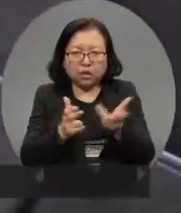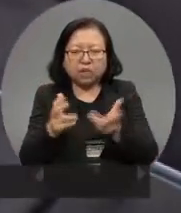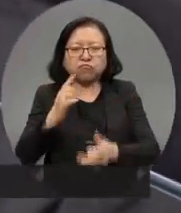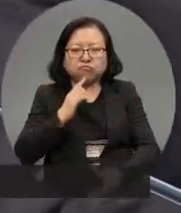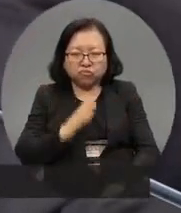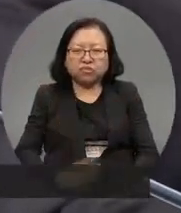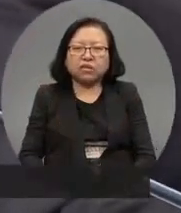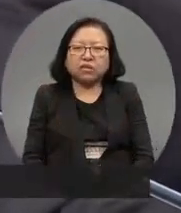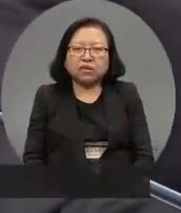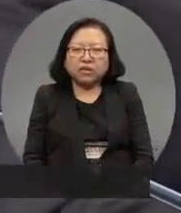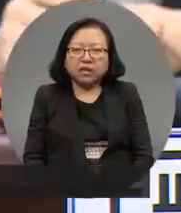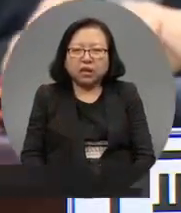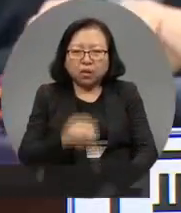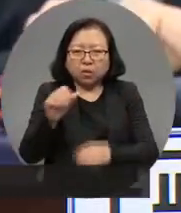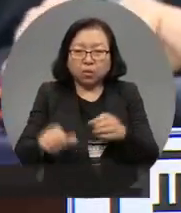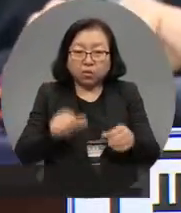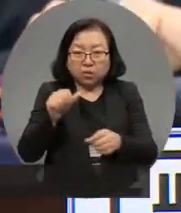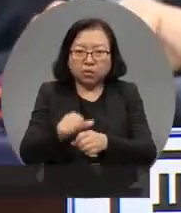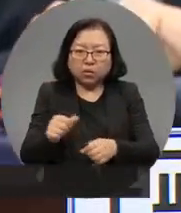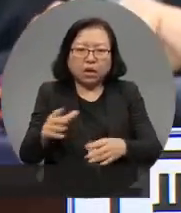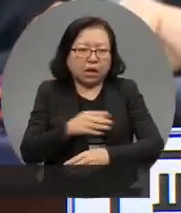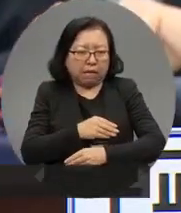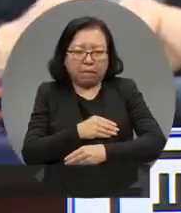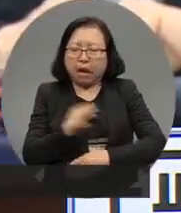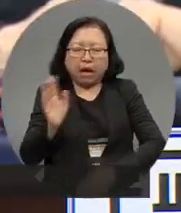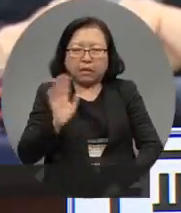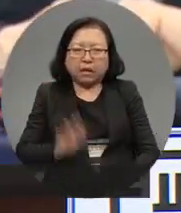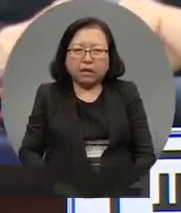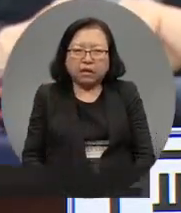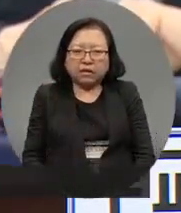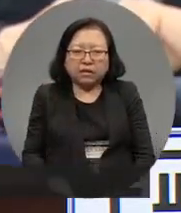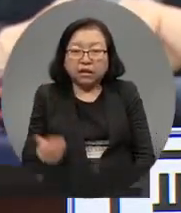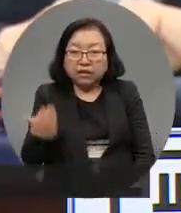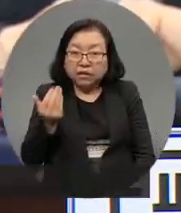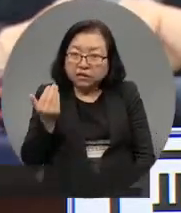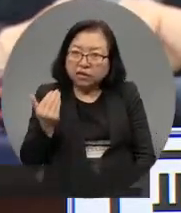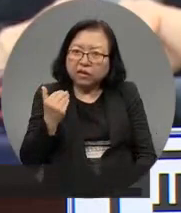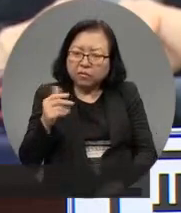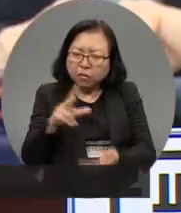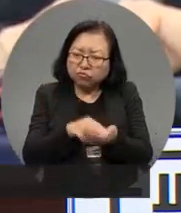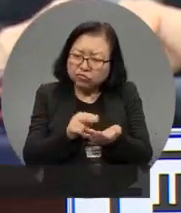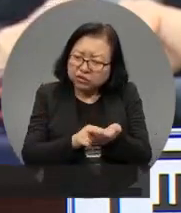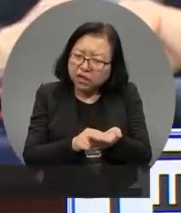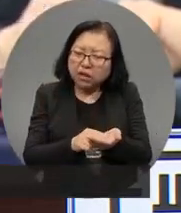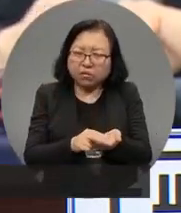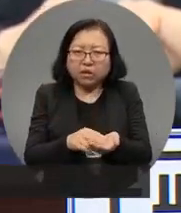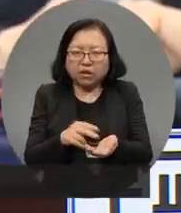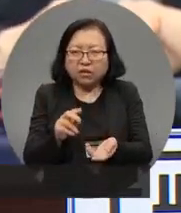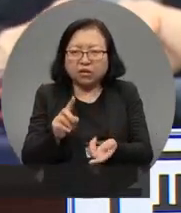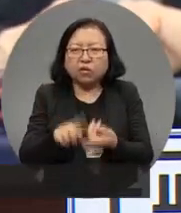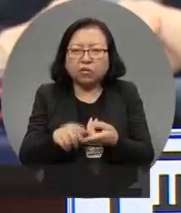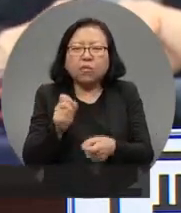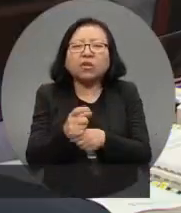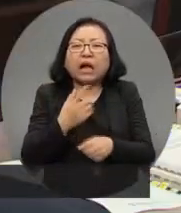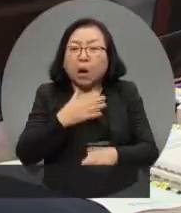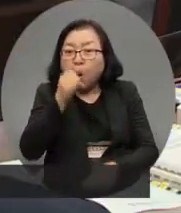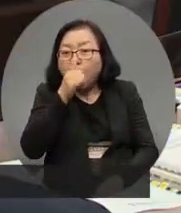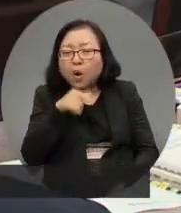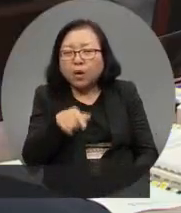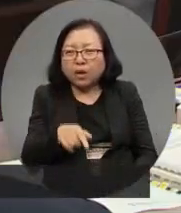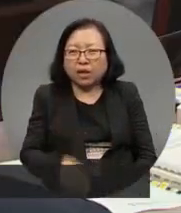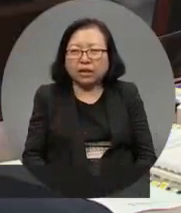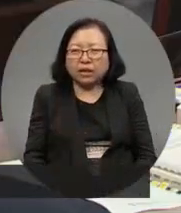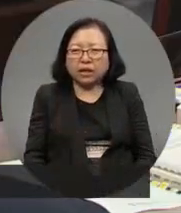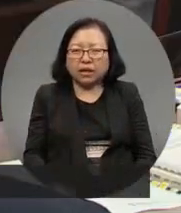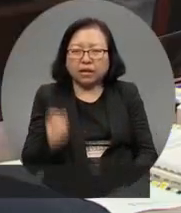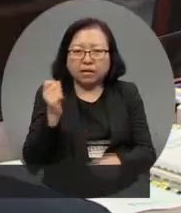맞섰습니다. 5년 동안 가만히 있었던 건 아니고 그 전에 준비했던 거는 의원님도 잘 아실 텐데요.